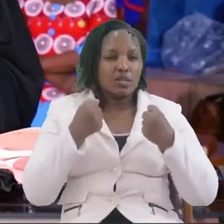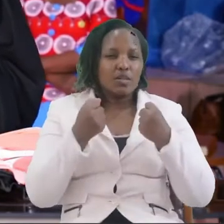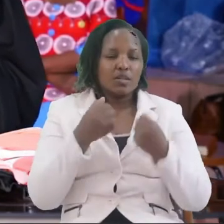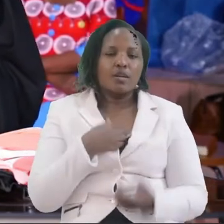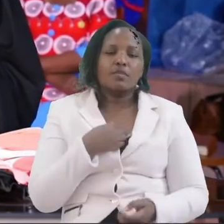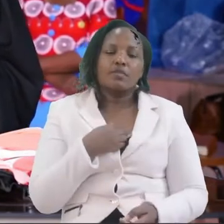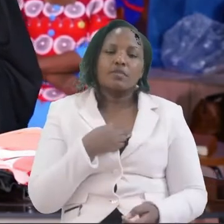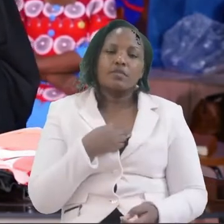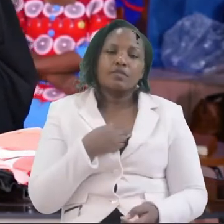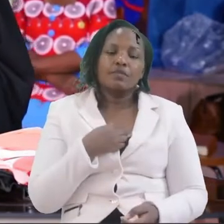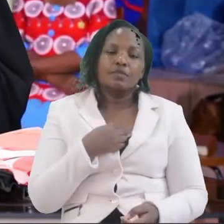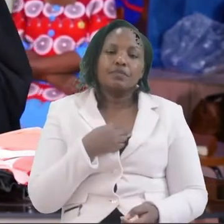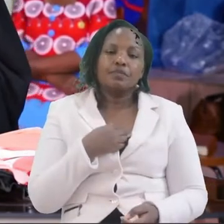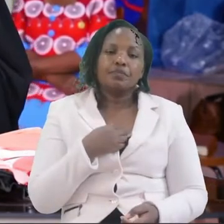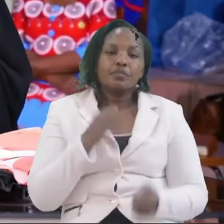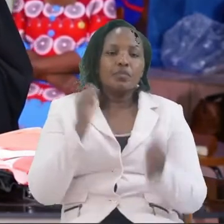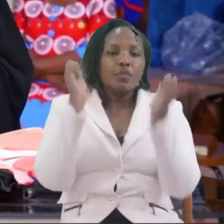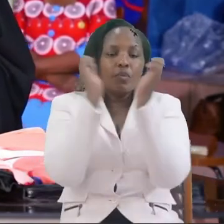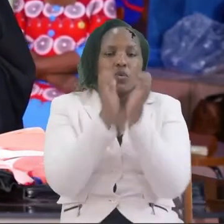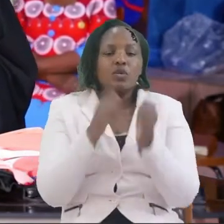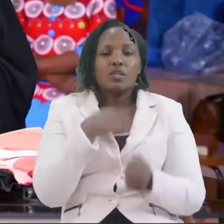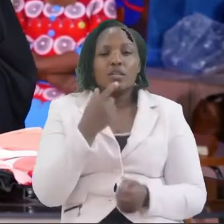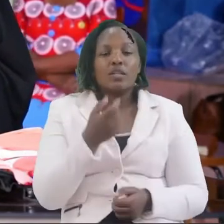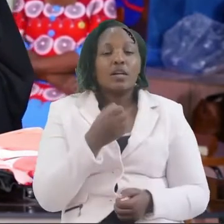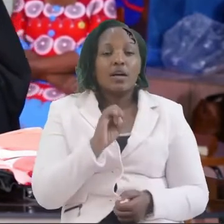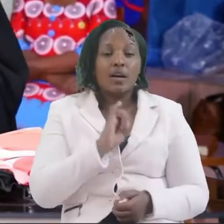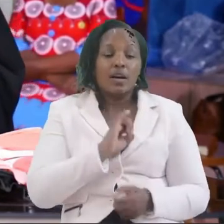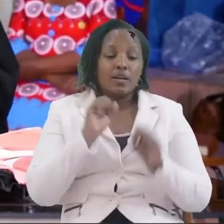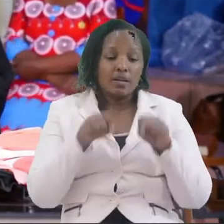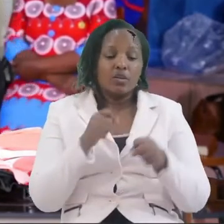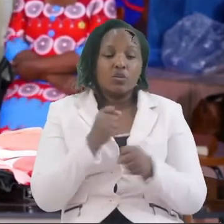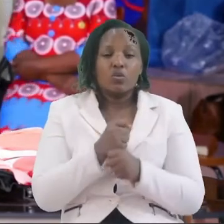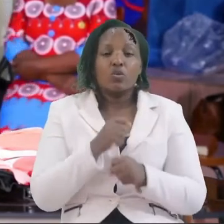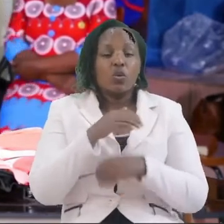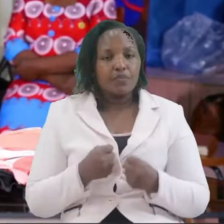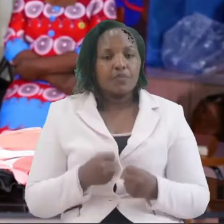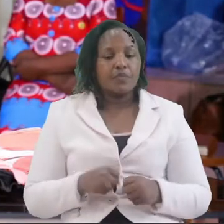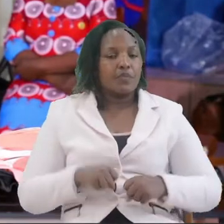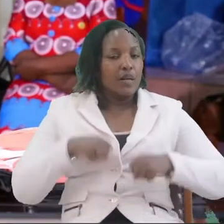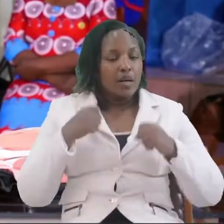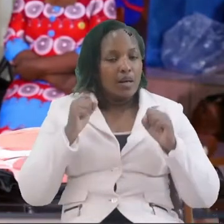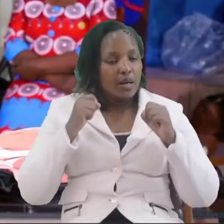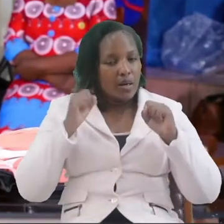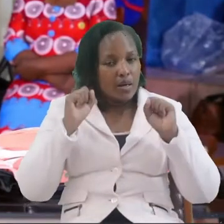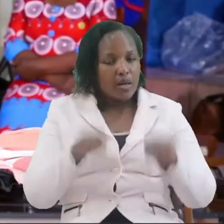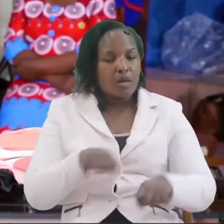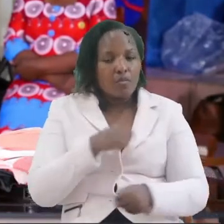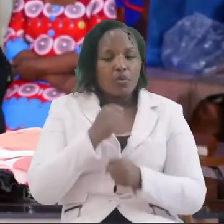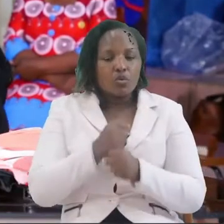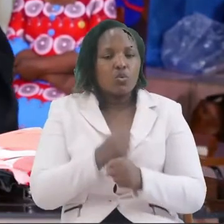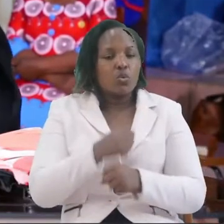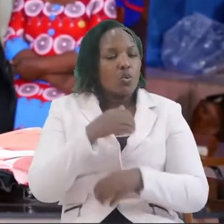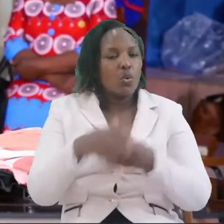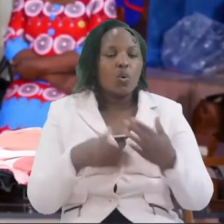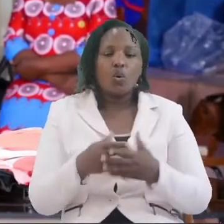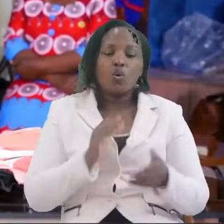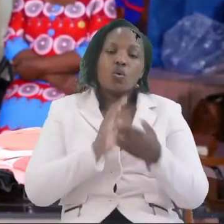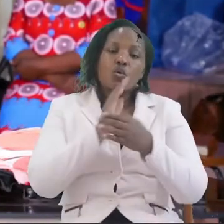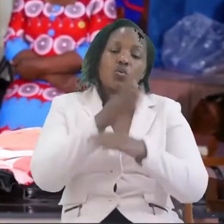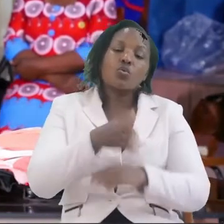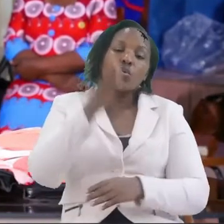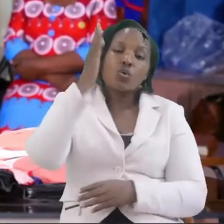Na ndipo alikuwa anasema Kiingereza, I can do all things through Christ who said, yote kupitia kwa